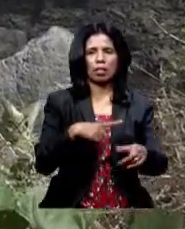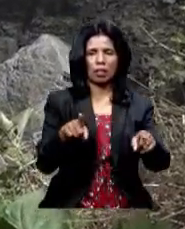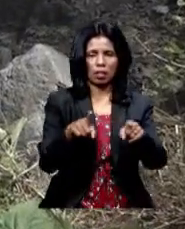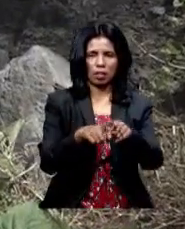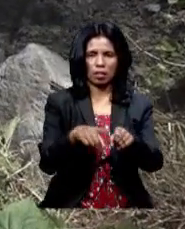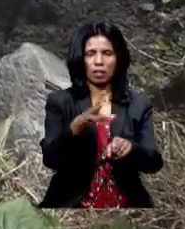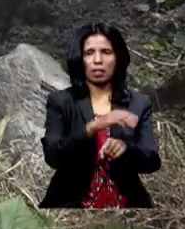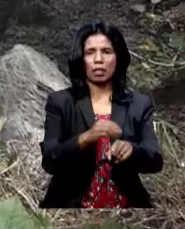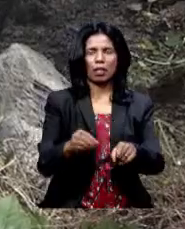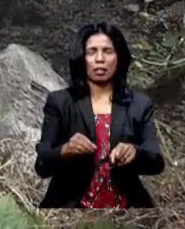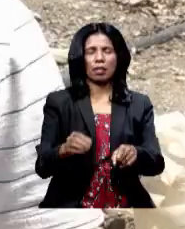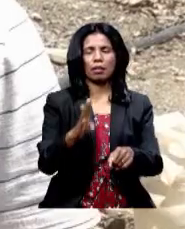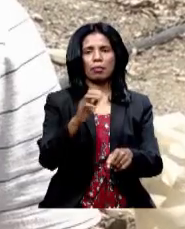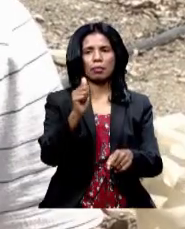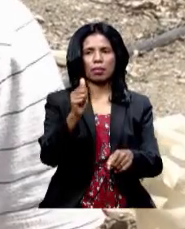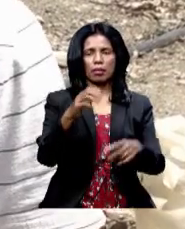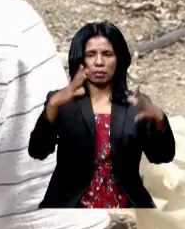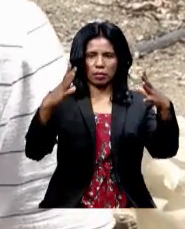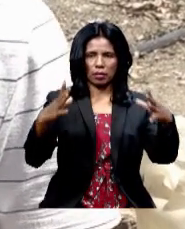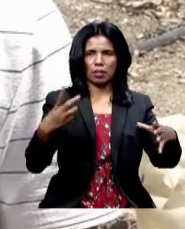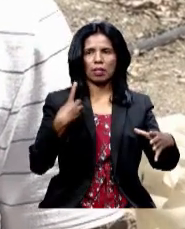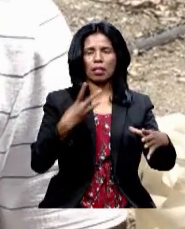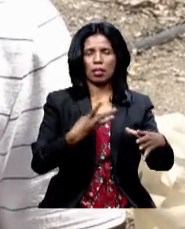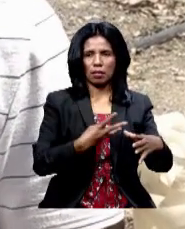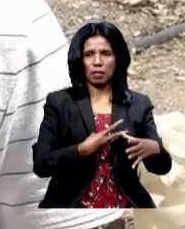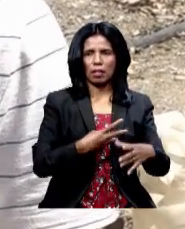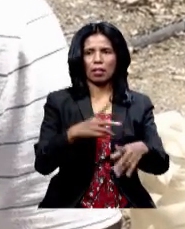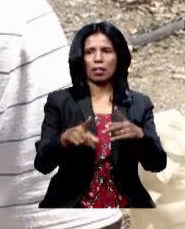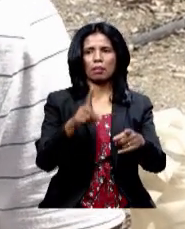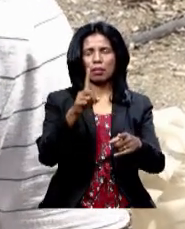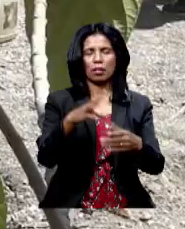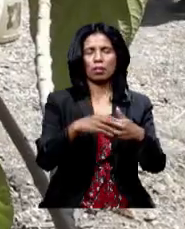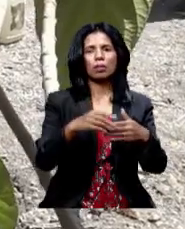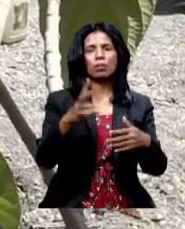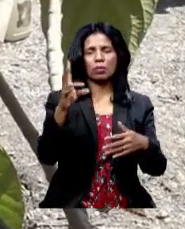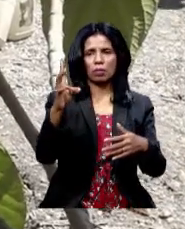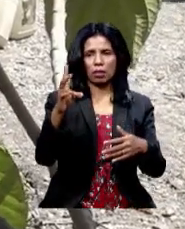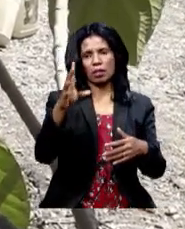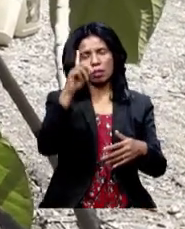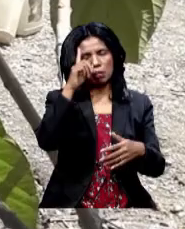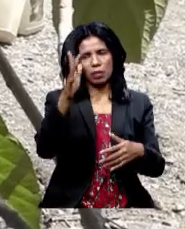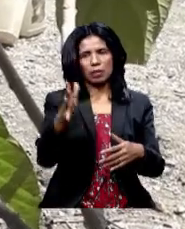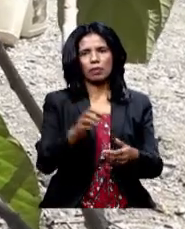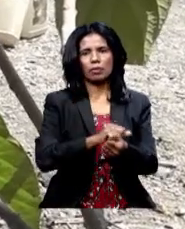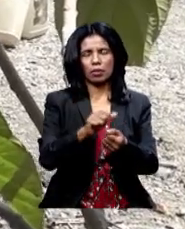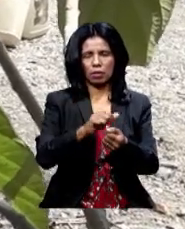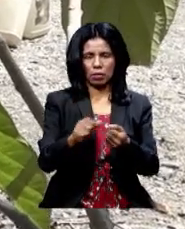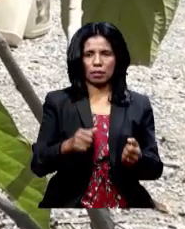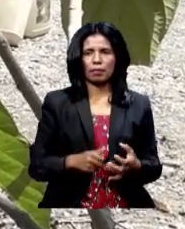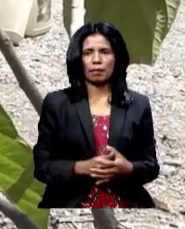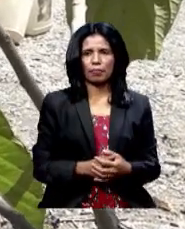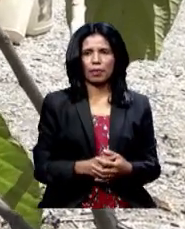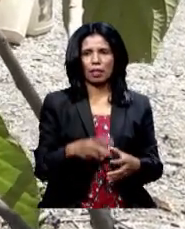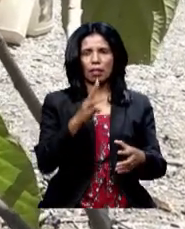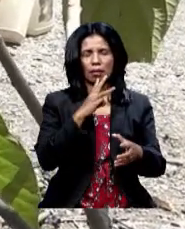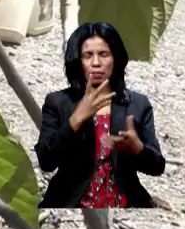da. Antau ho ami ho mana sira tangki, ami baril, emeda 75%. Pasir opane makan sal.